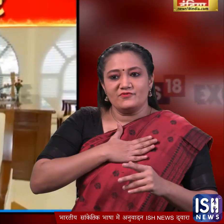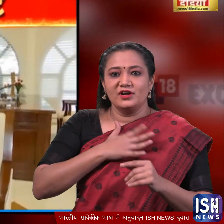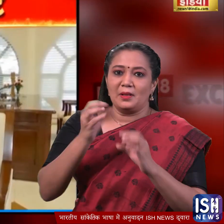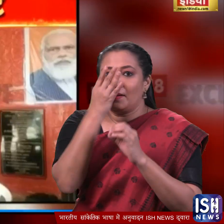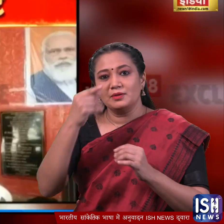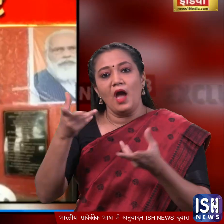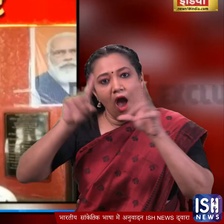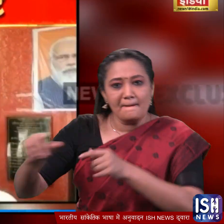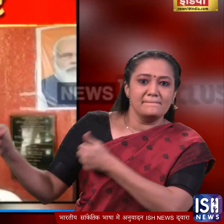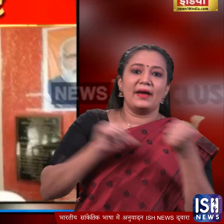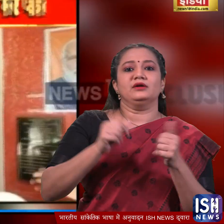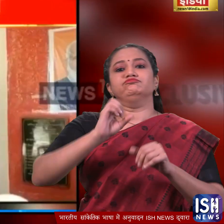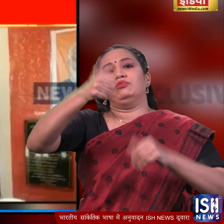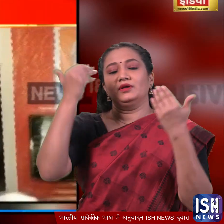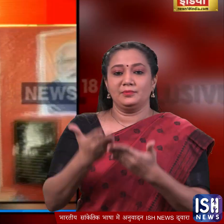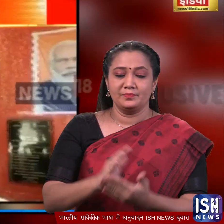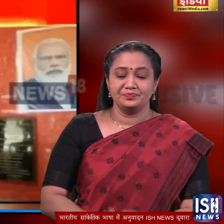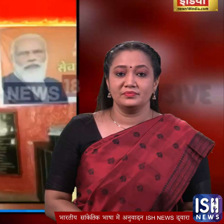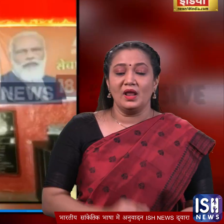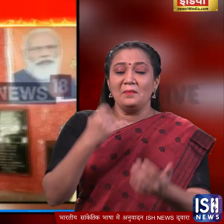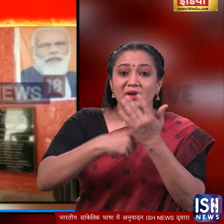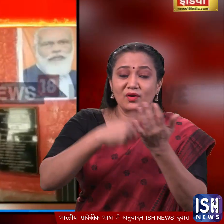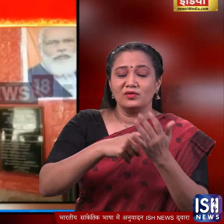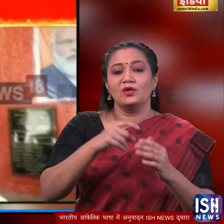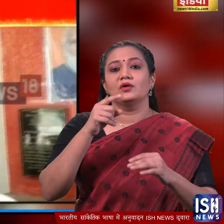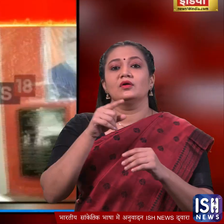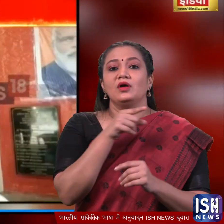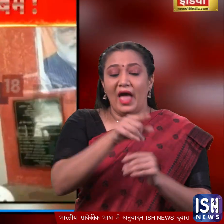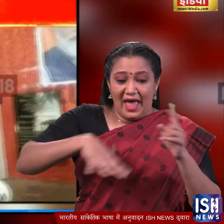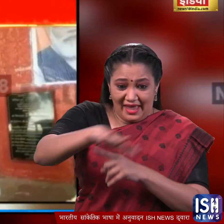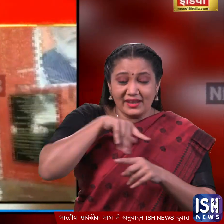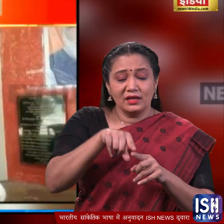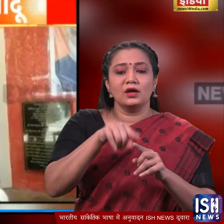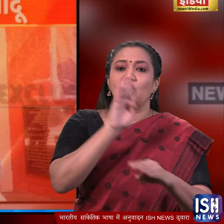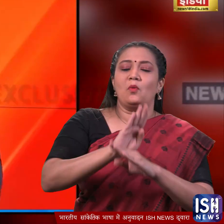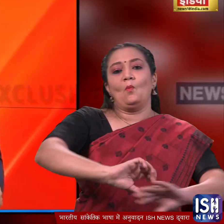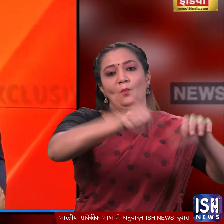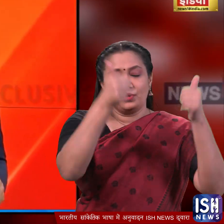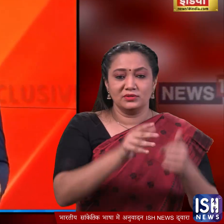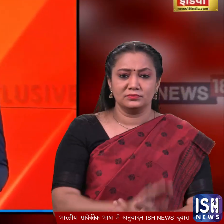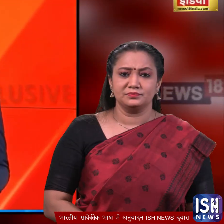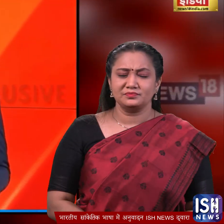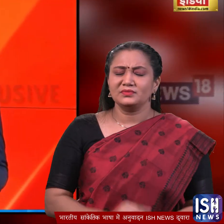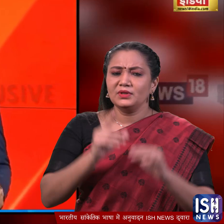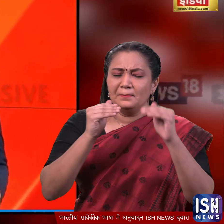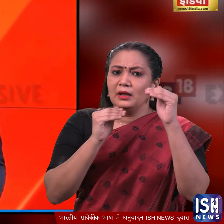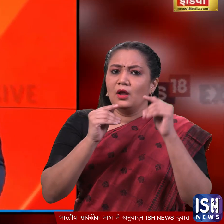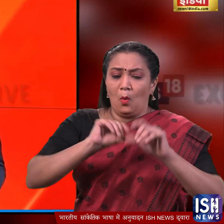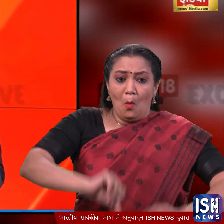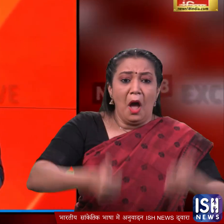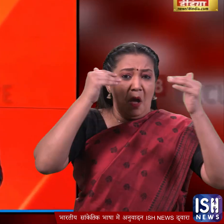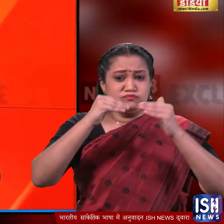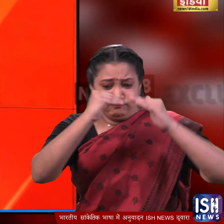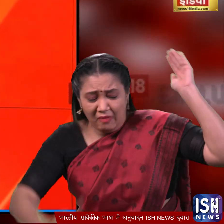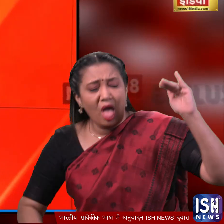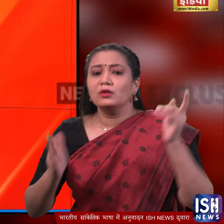से हम पर लौटा है। लेकिन रैगांव विधानसभा सीट पर हुए उपचुनाव में कांग्रेस ने बीजेपी को झटका दे दिया। हालांकि कांग्रेस की जीत का अंतर बड़ा नहीं रहा,